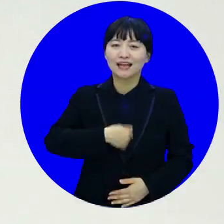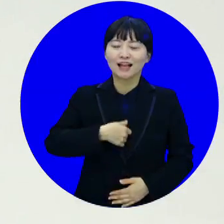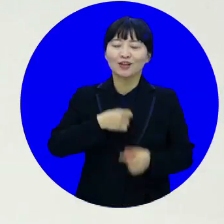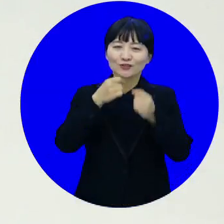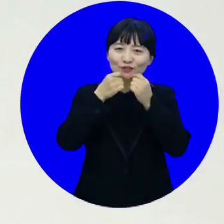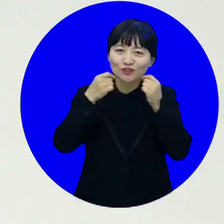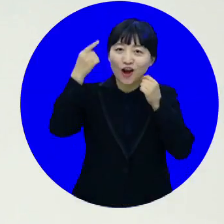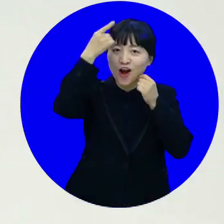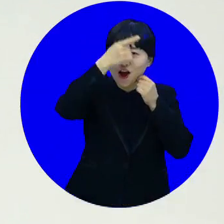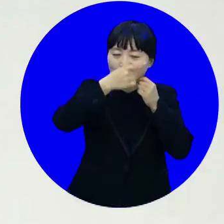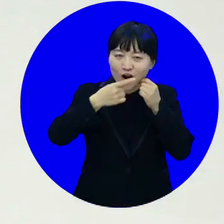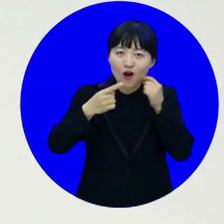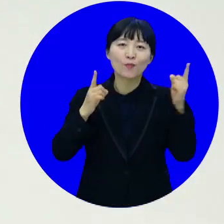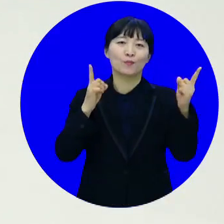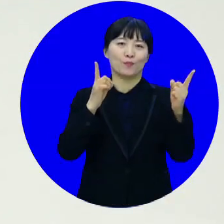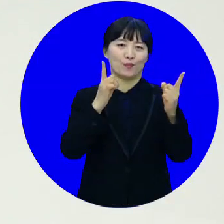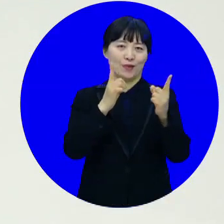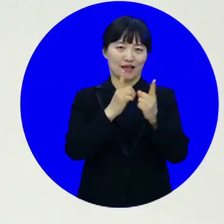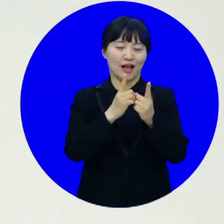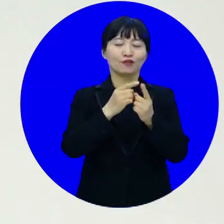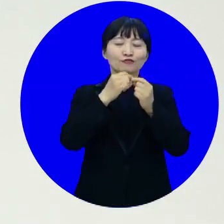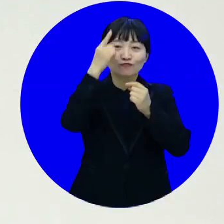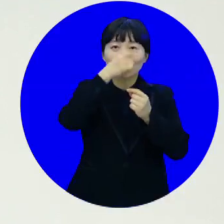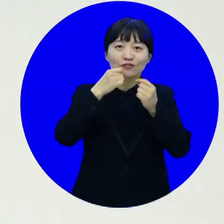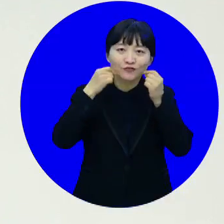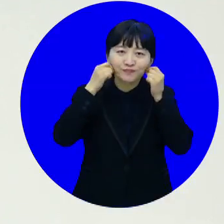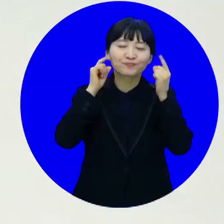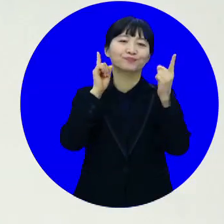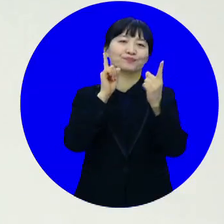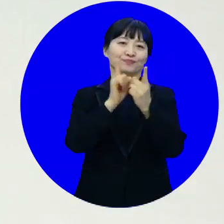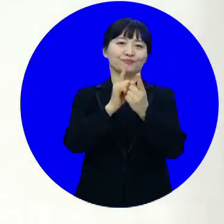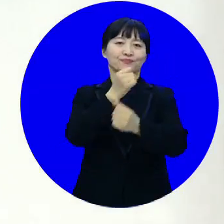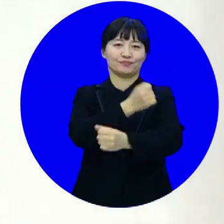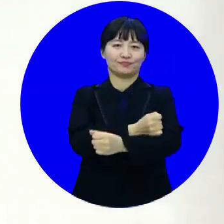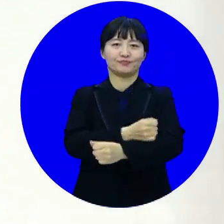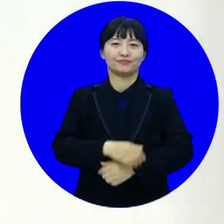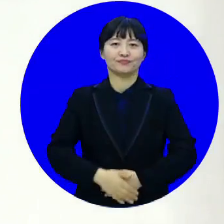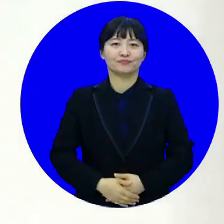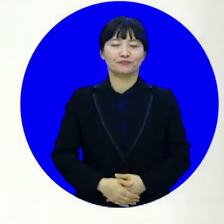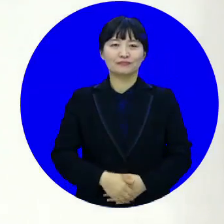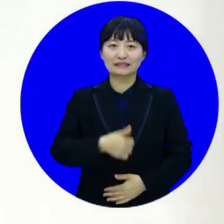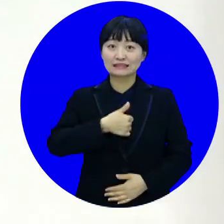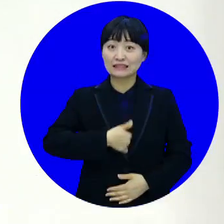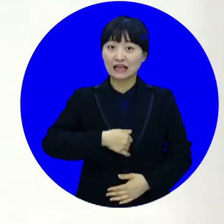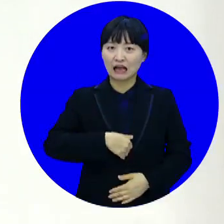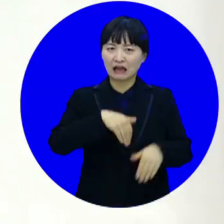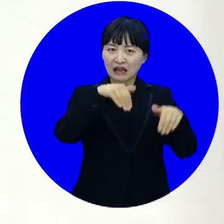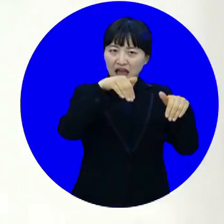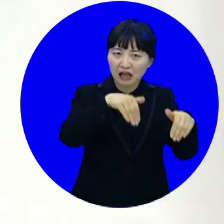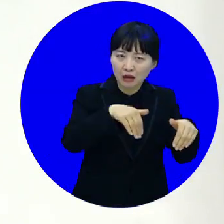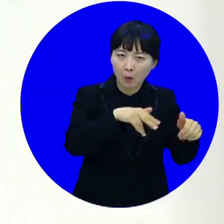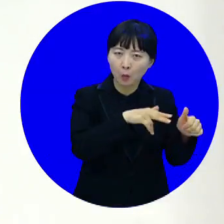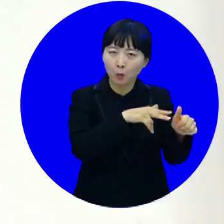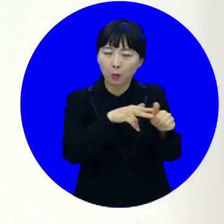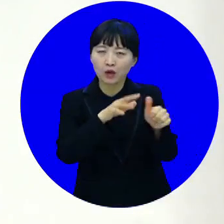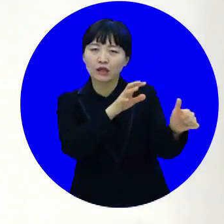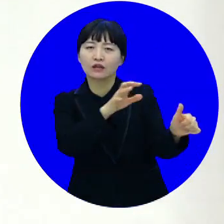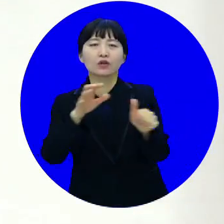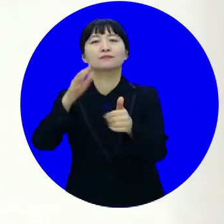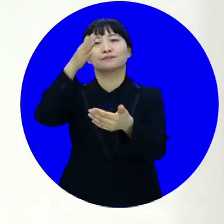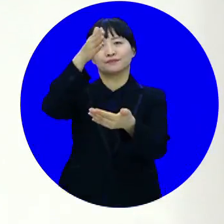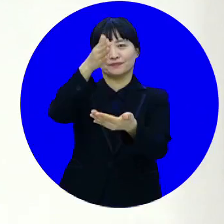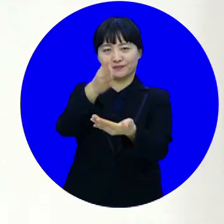자녀를 웃는 얼굴로 보내고 웃는 얼굴로 맞이하겠습니다. 자녀를 심부름꾼이나 스파이로 이용하지